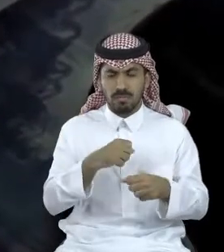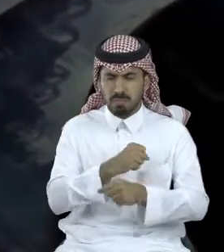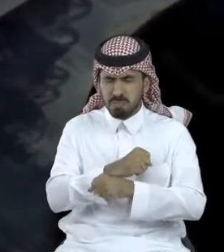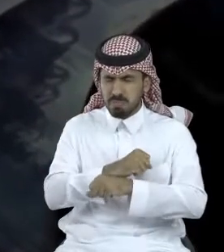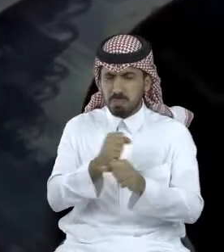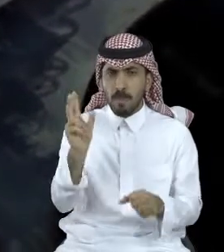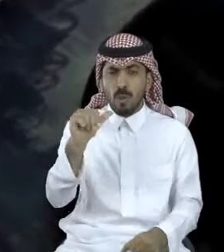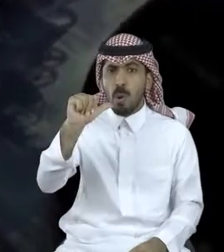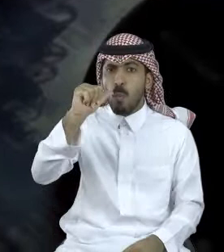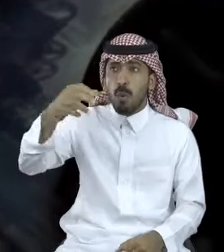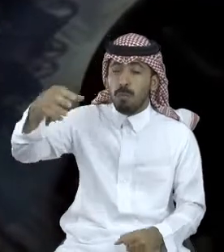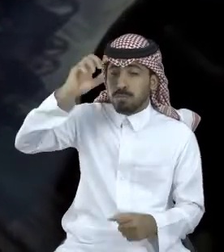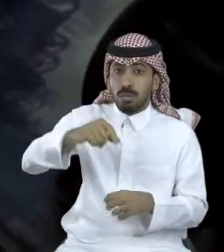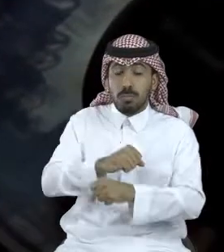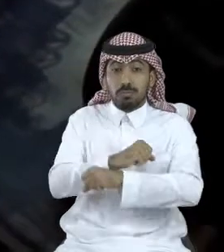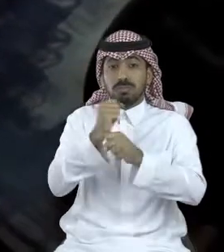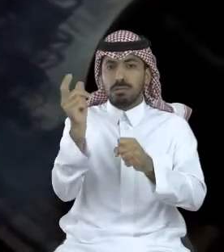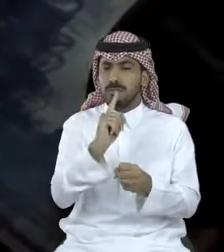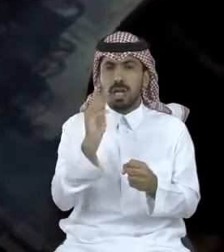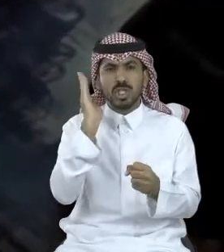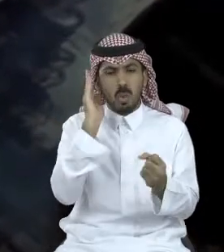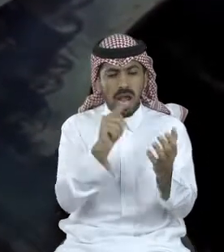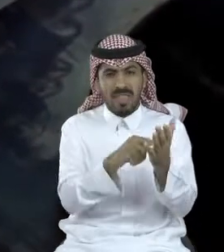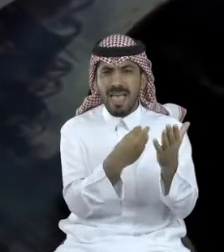عليك كاس مويه، لا، تقوم من النوم وكانه في واحد صار له